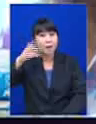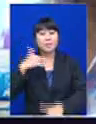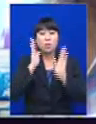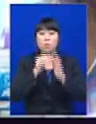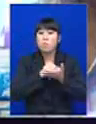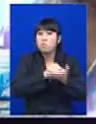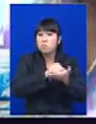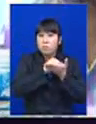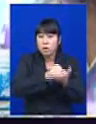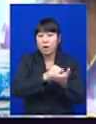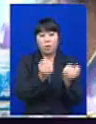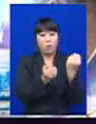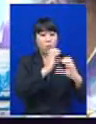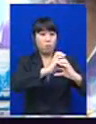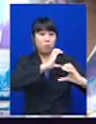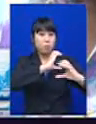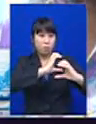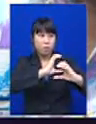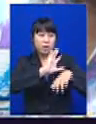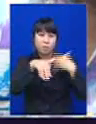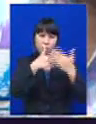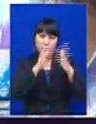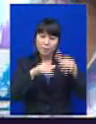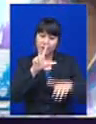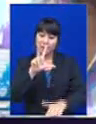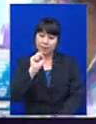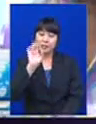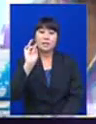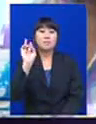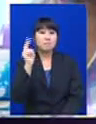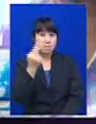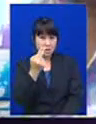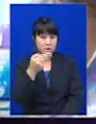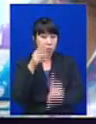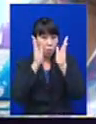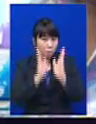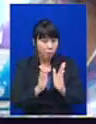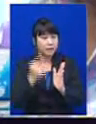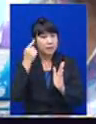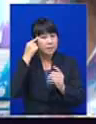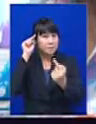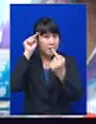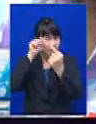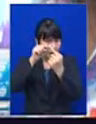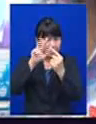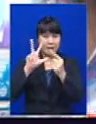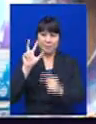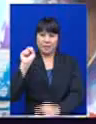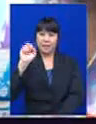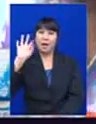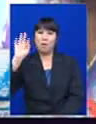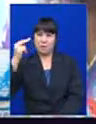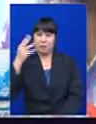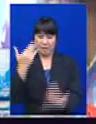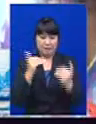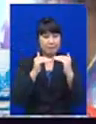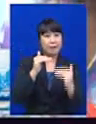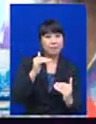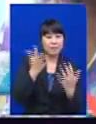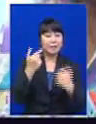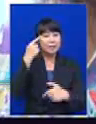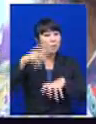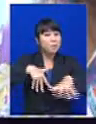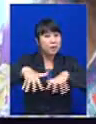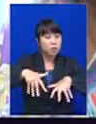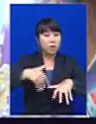ใช้บริการรถบขสรวมแล้วกว่า 370,000คนซึ่งต่ำกว่าที่ประมาณการไว้ที่ 390,000คนแลคาดว่าจะมีประชาชนเดิน